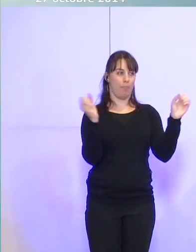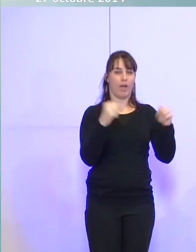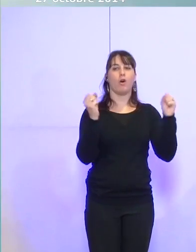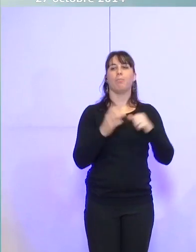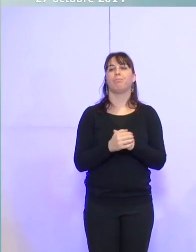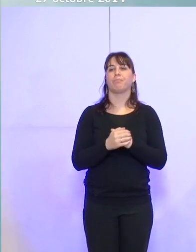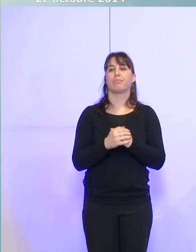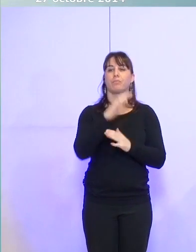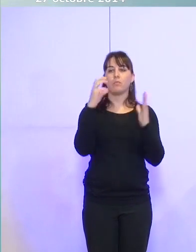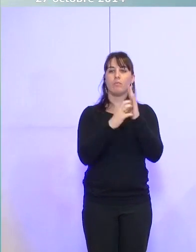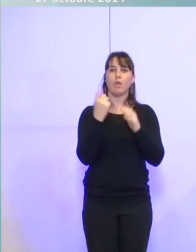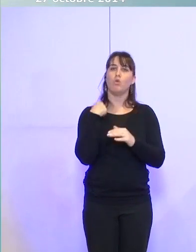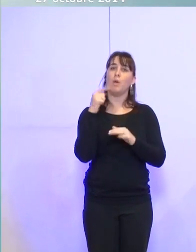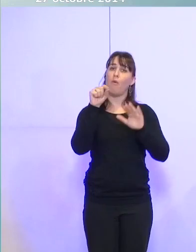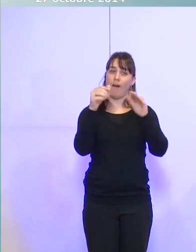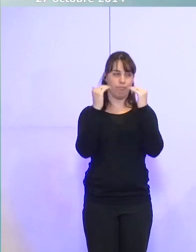Délibération numéro 20.